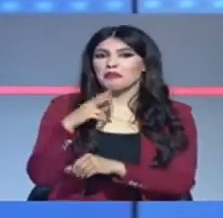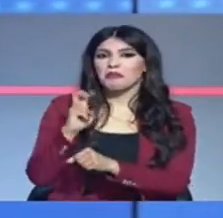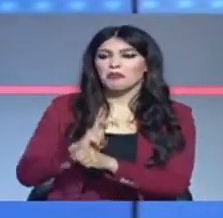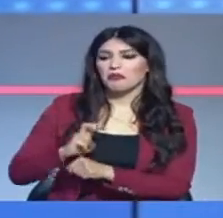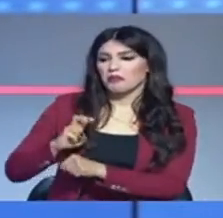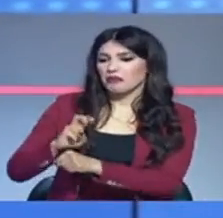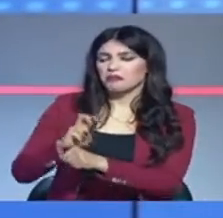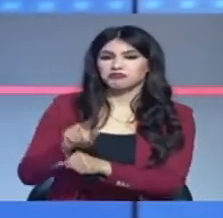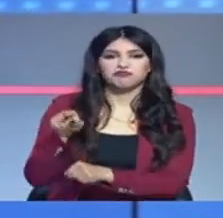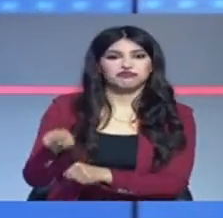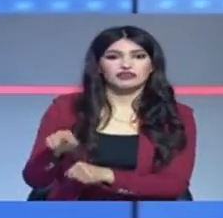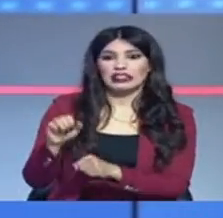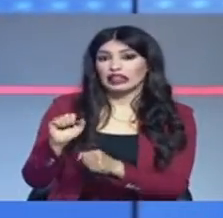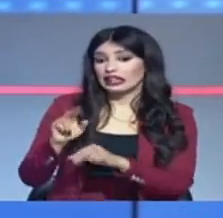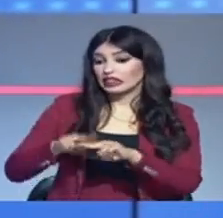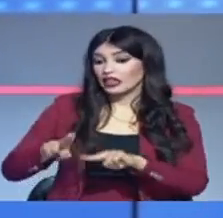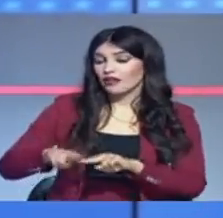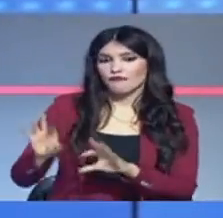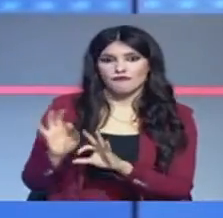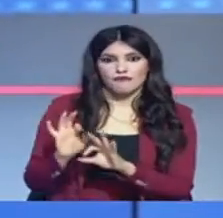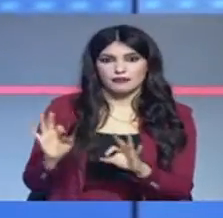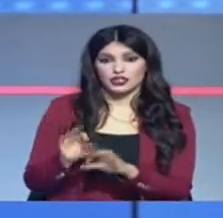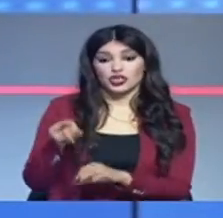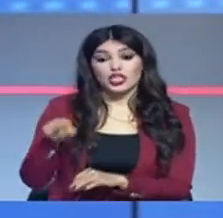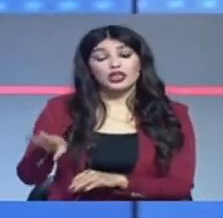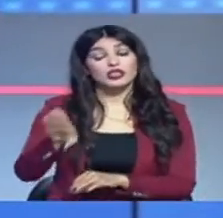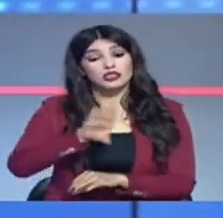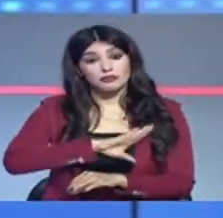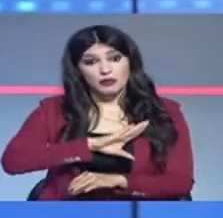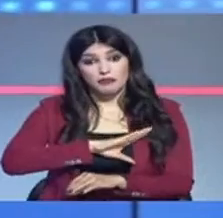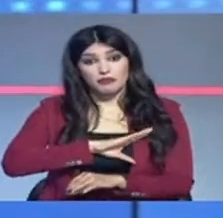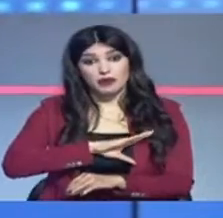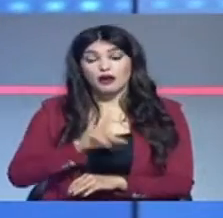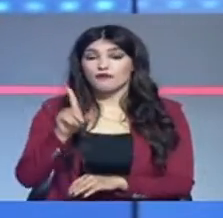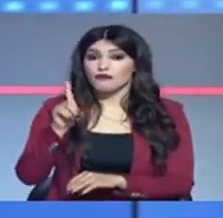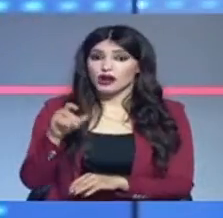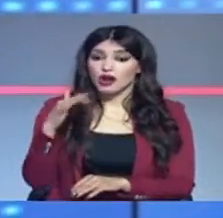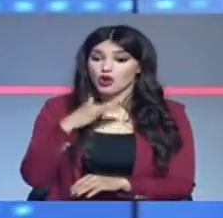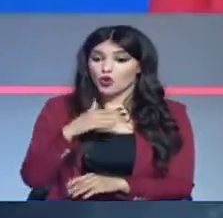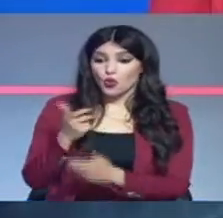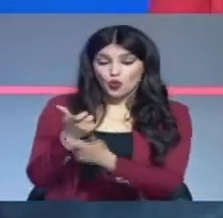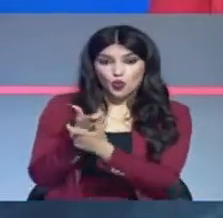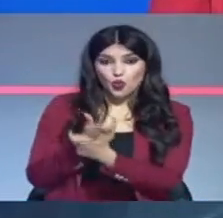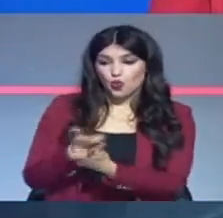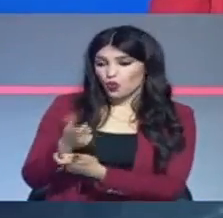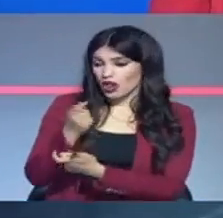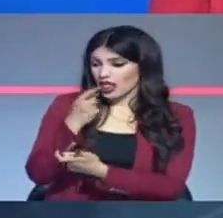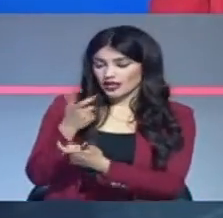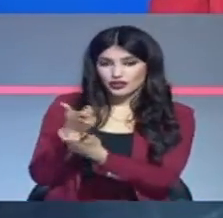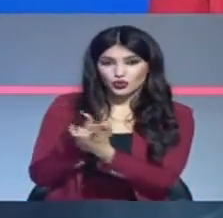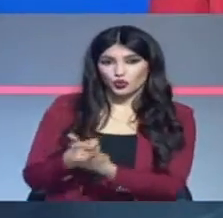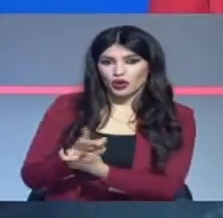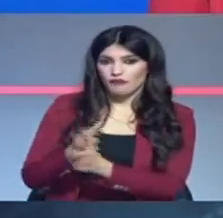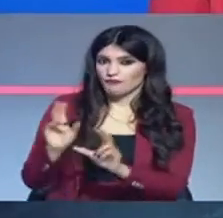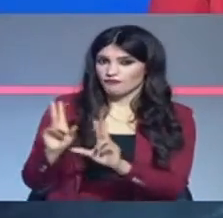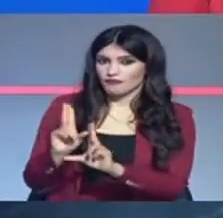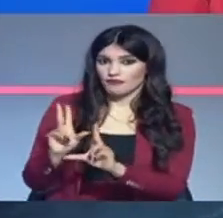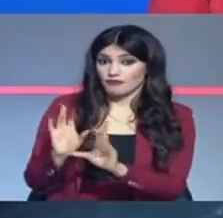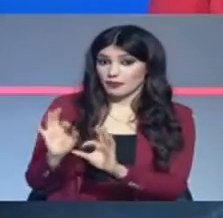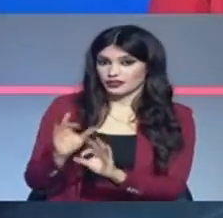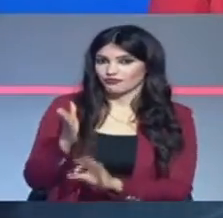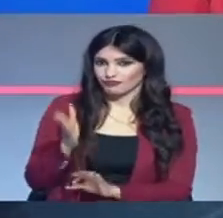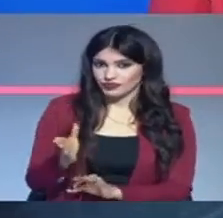وال ترسم انه ما يقعش مدونتها وهذا من خلال شهادات اه